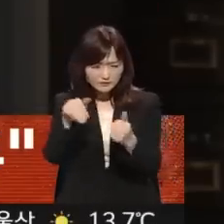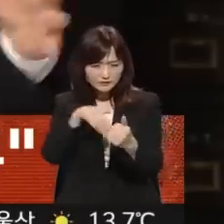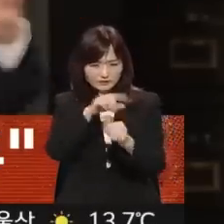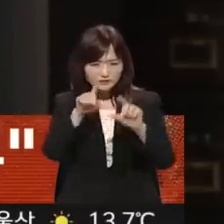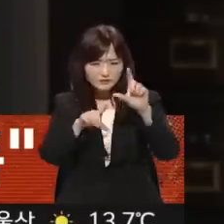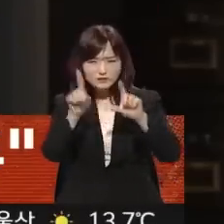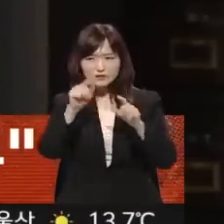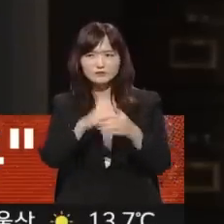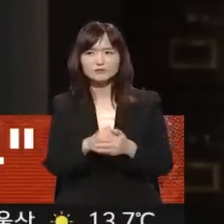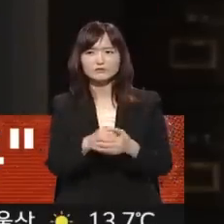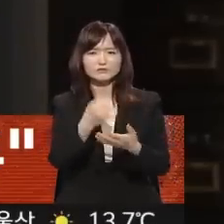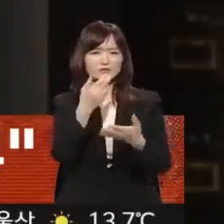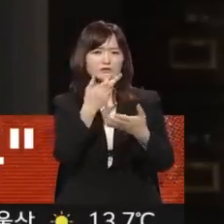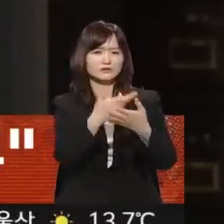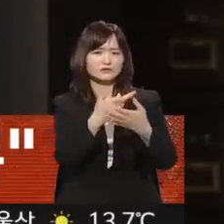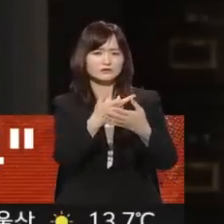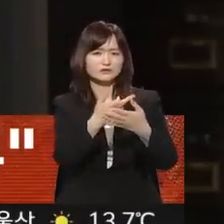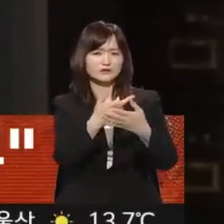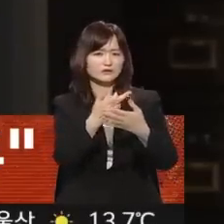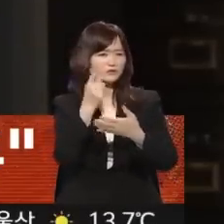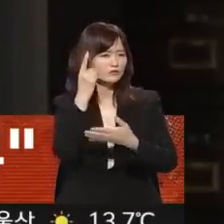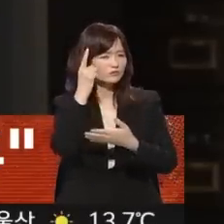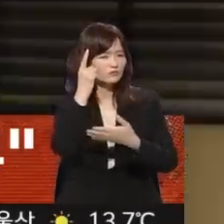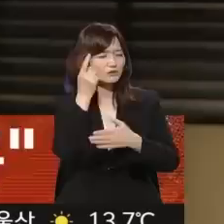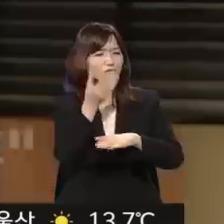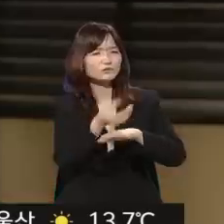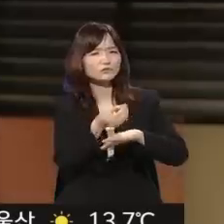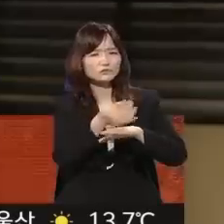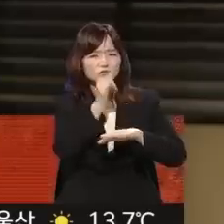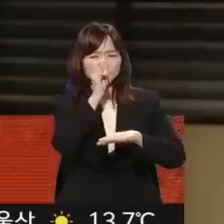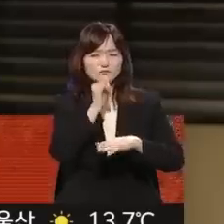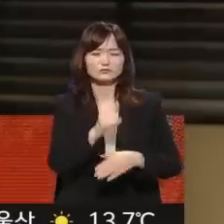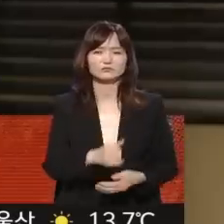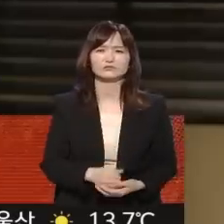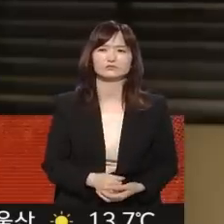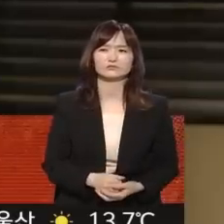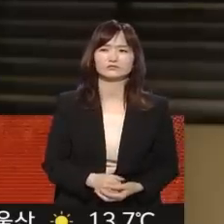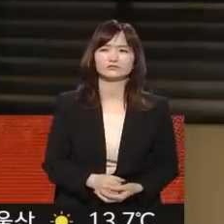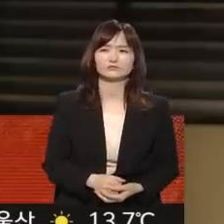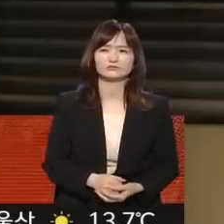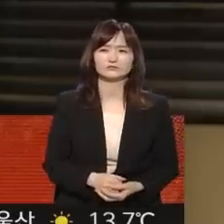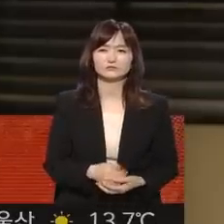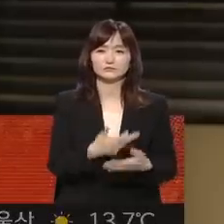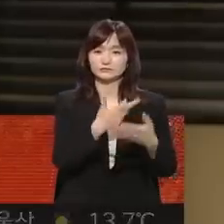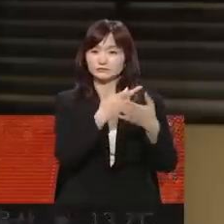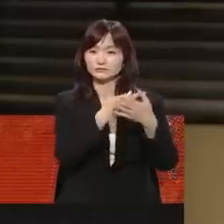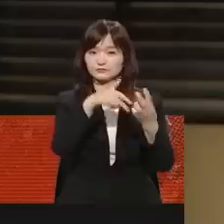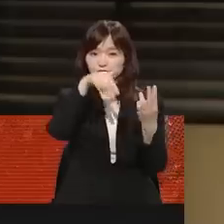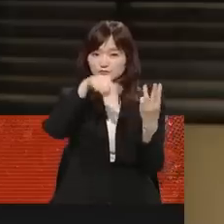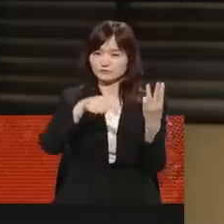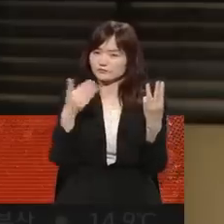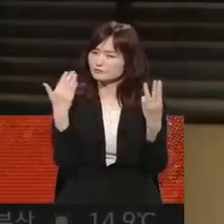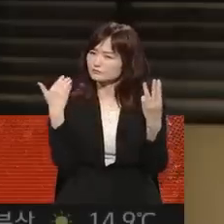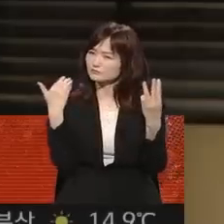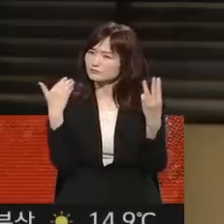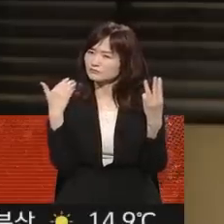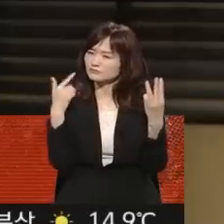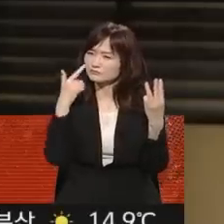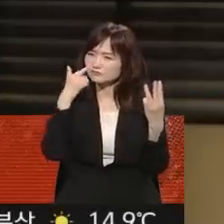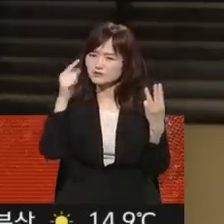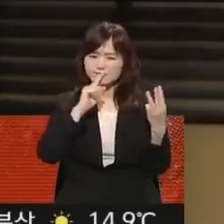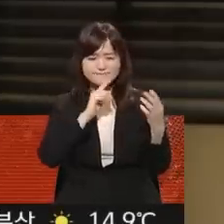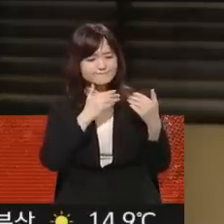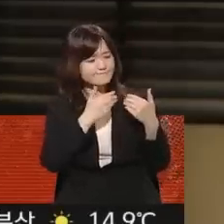큰아들 그 휴대전화에 다 녹음이 되어 있더라는 거예요 정말 소름끼치는 상황입니다 한 큰아들이 한 3주 전부터 아빠가